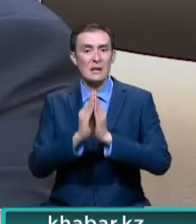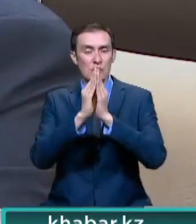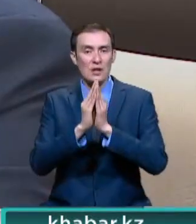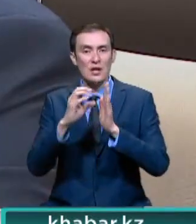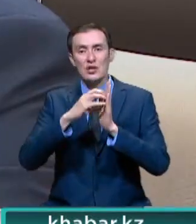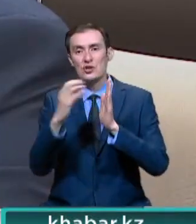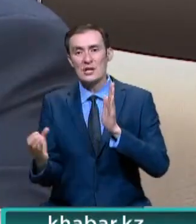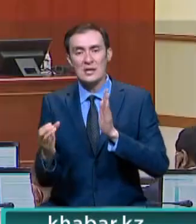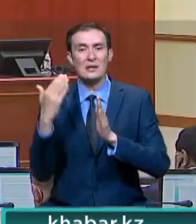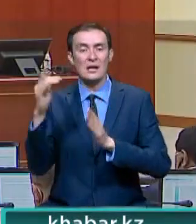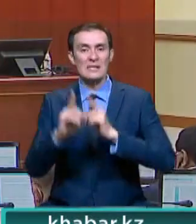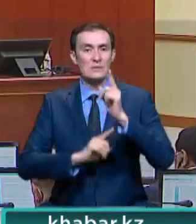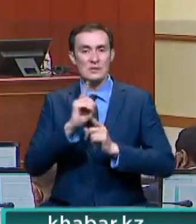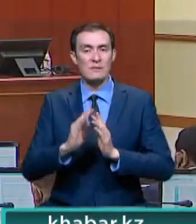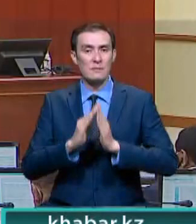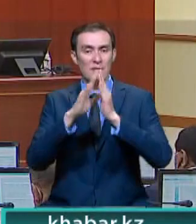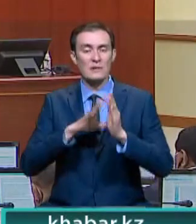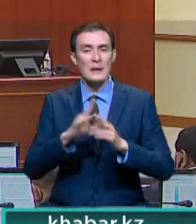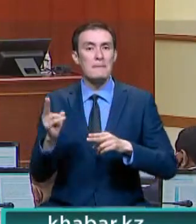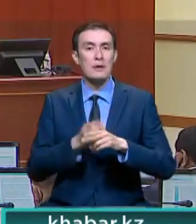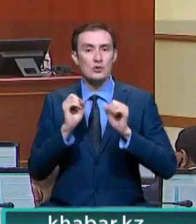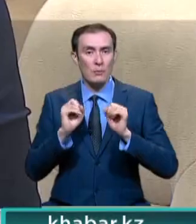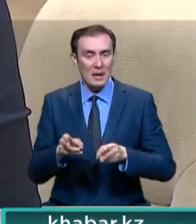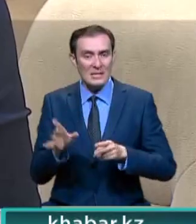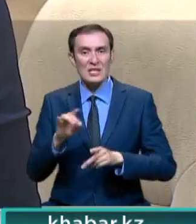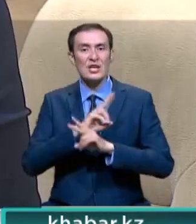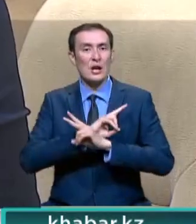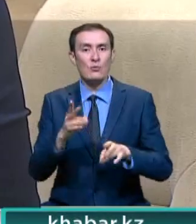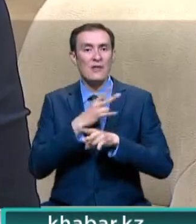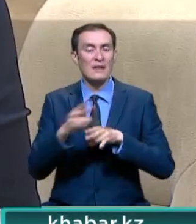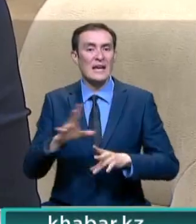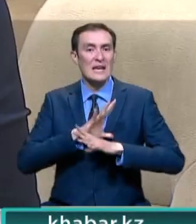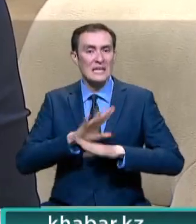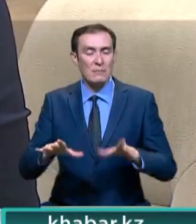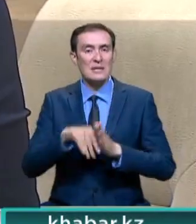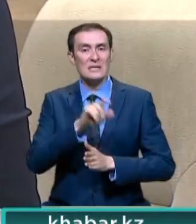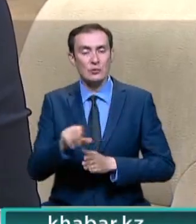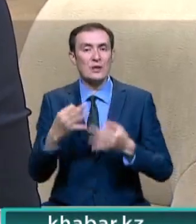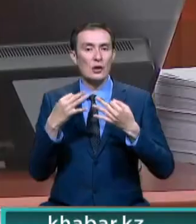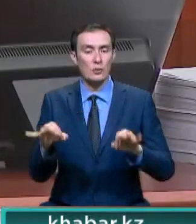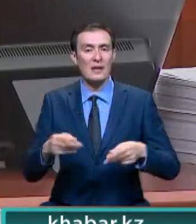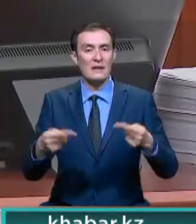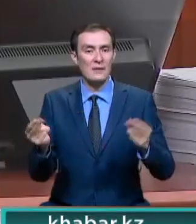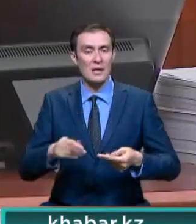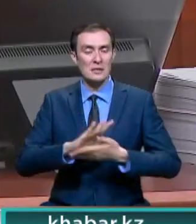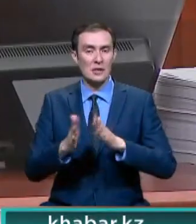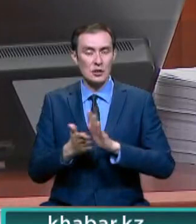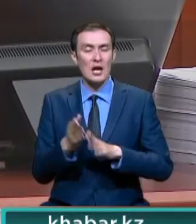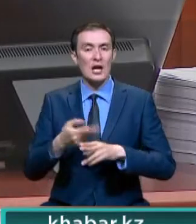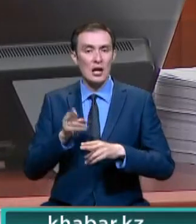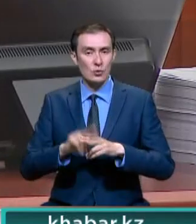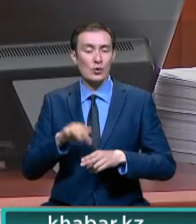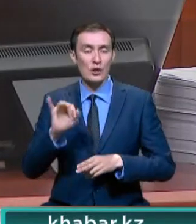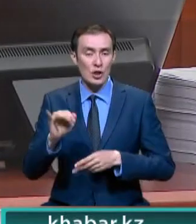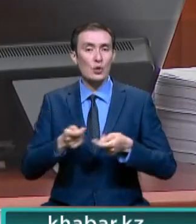части от космического аппарата приземлились безопастно и никому не навредили мажилисмены одобрили ратификацию соглашения которое собственно